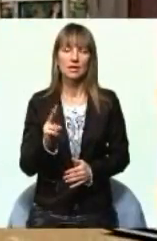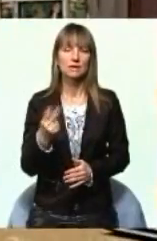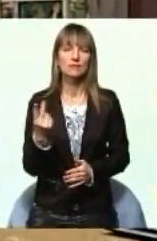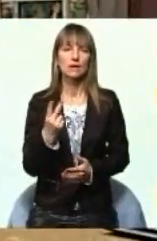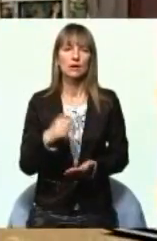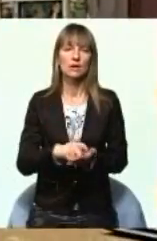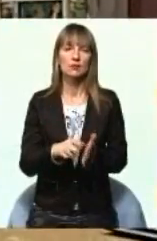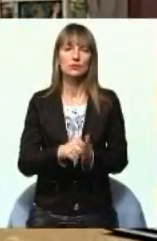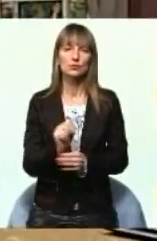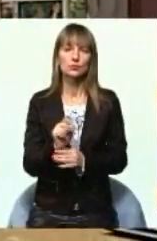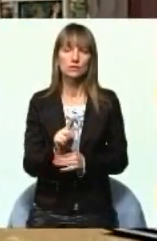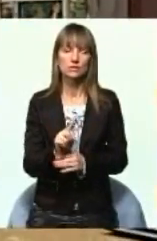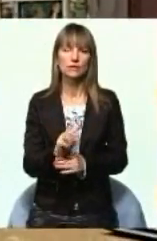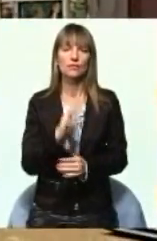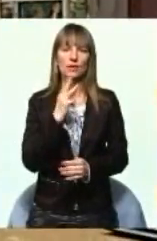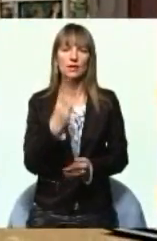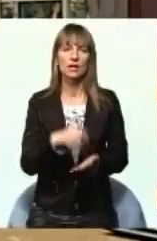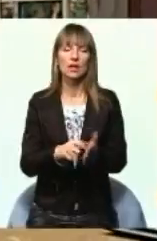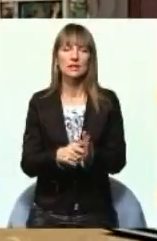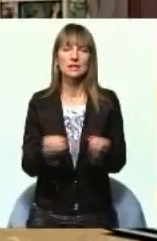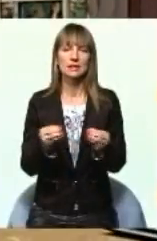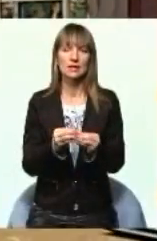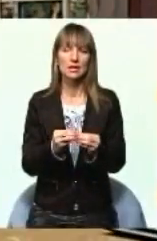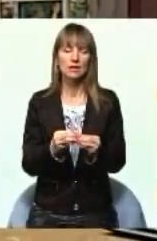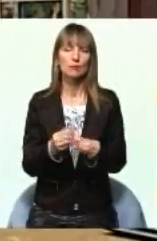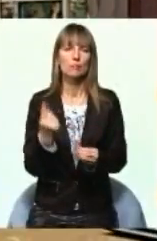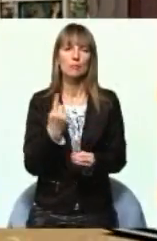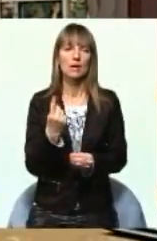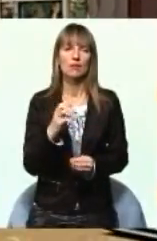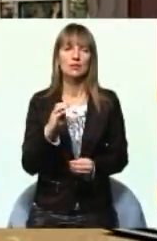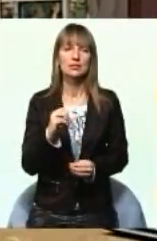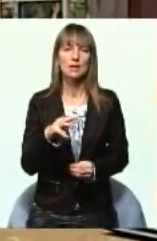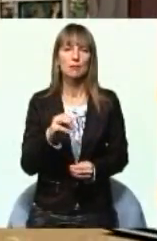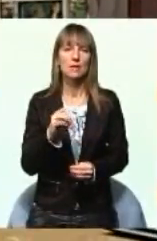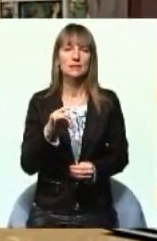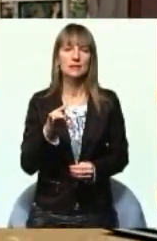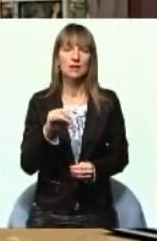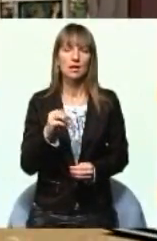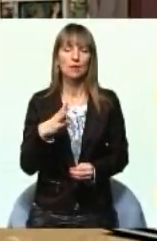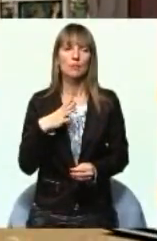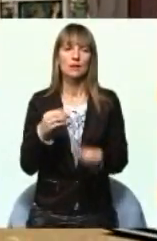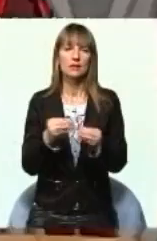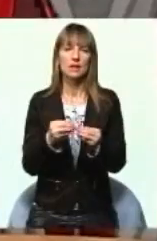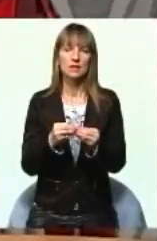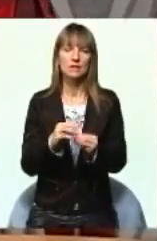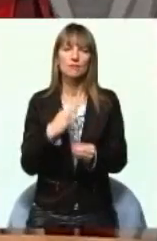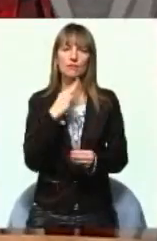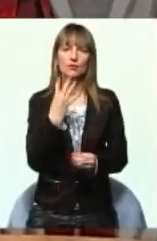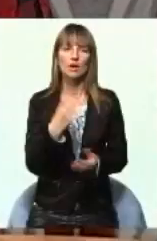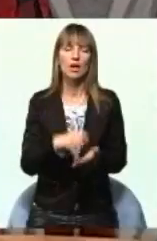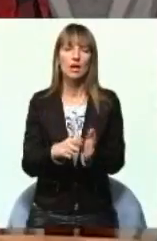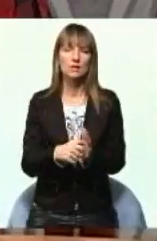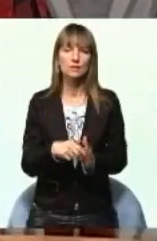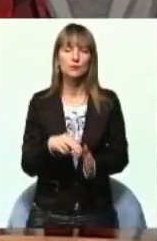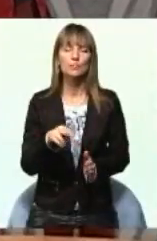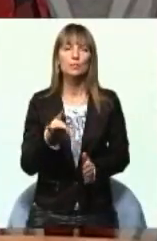втором 11, в третьем 10, и в первом семестре тоже было 10 в четвертом классе. Молодець. А про число пі ви